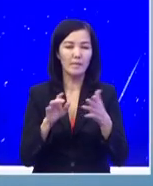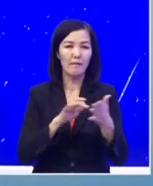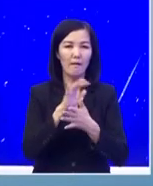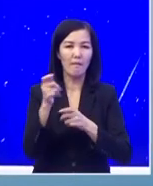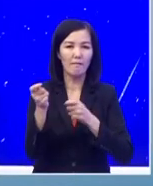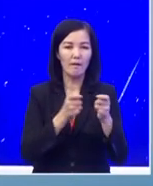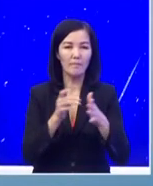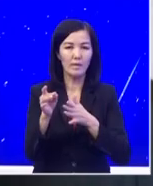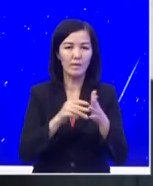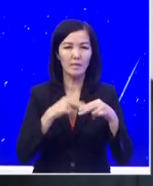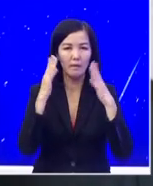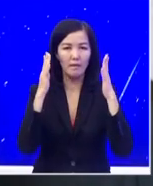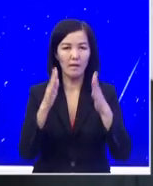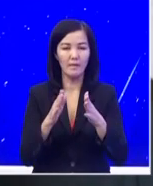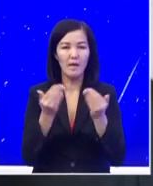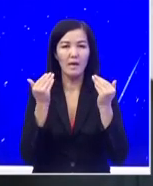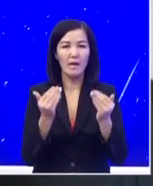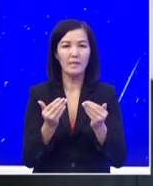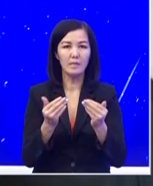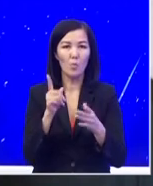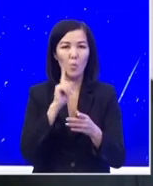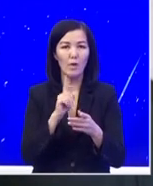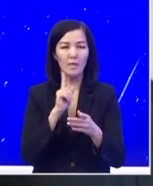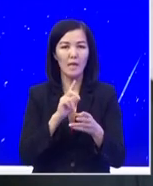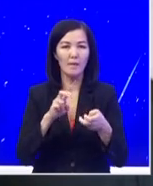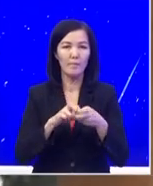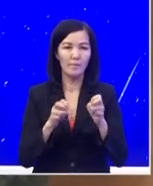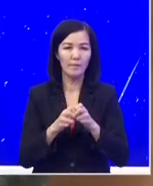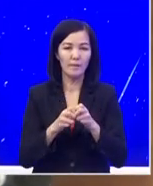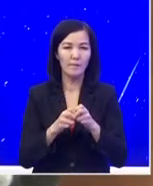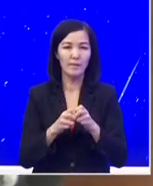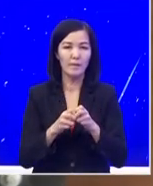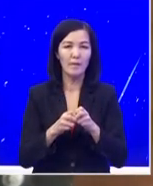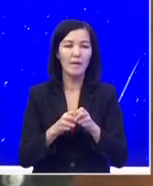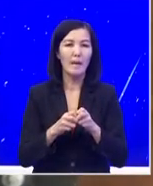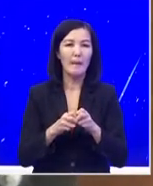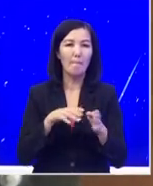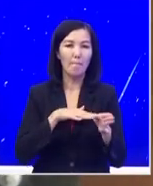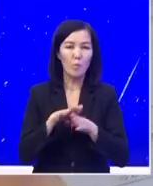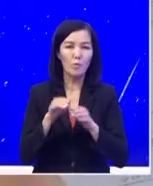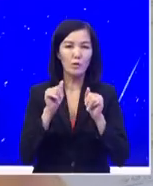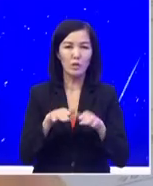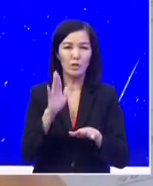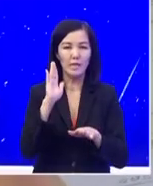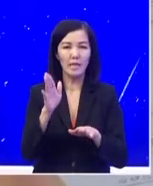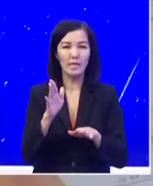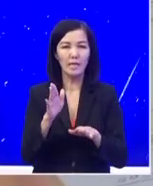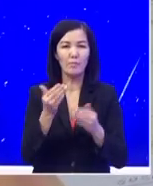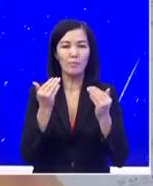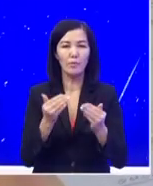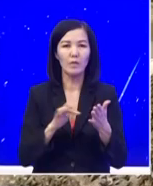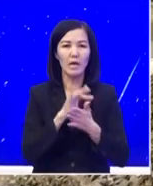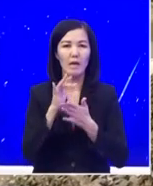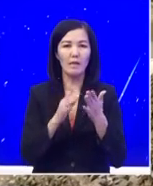әкімдік дереу өз назарына алды. Өкілдері алдағы уақытта түйткілді проблема түбегейлі шешілетінін жеткізді. Айта кетейік,